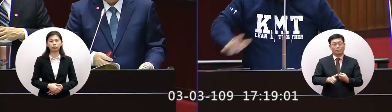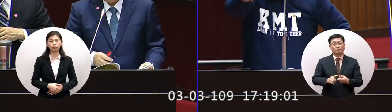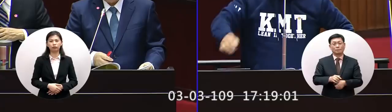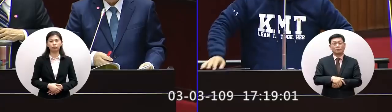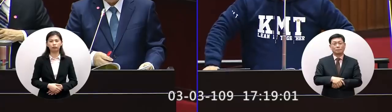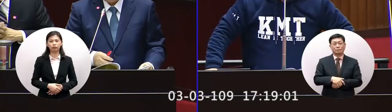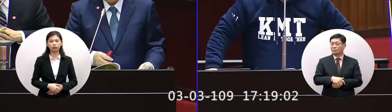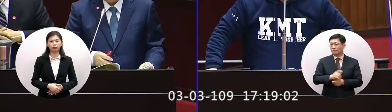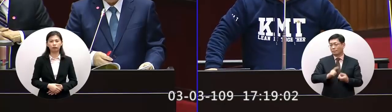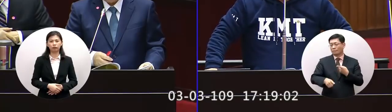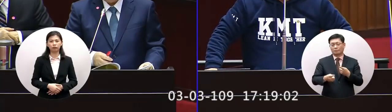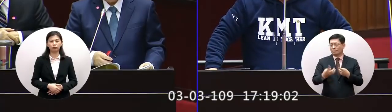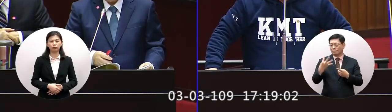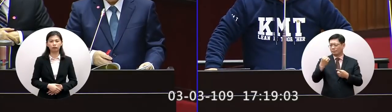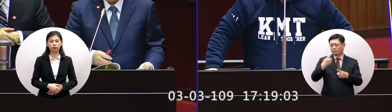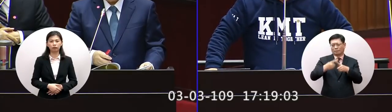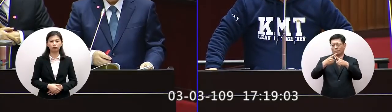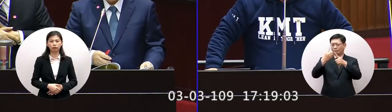几啊倍？